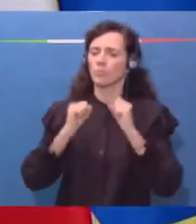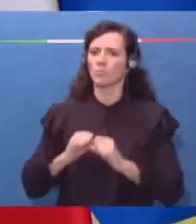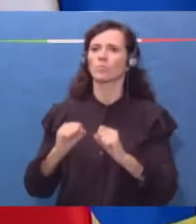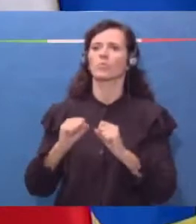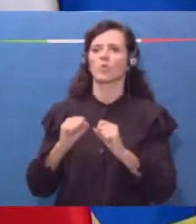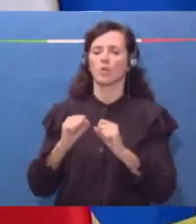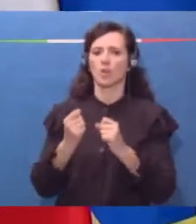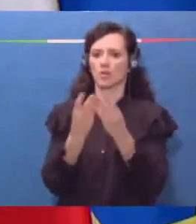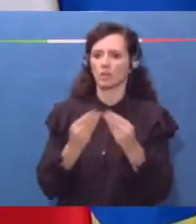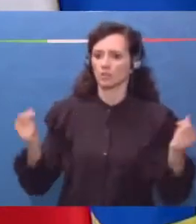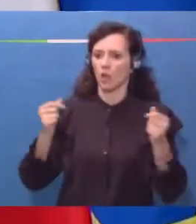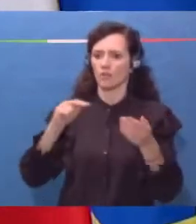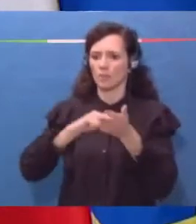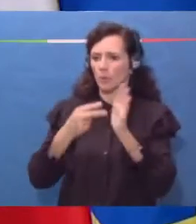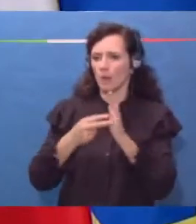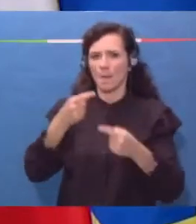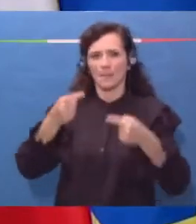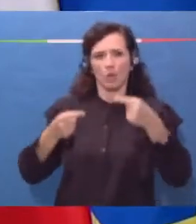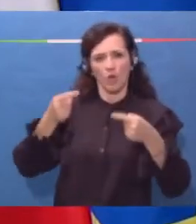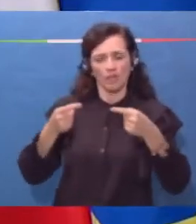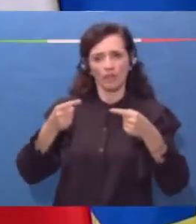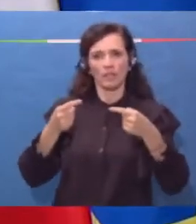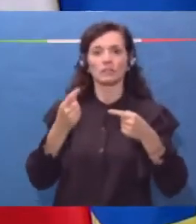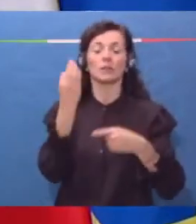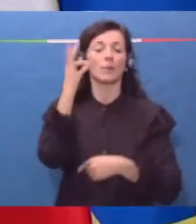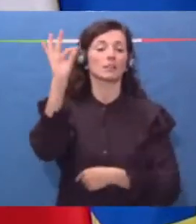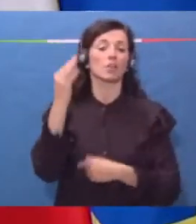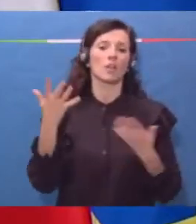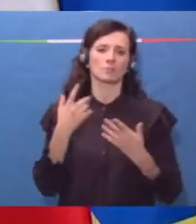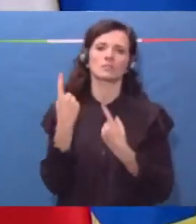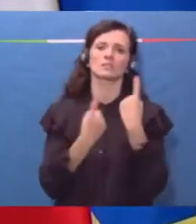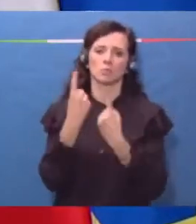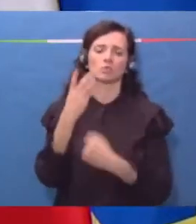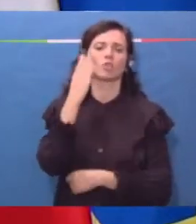risolvere i principali conflitti, in particolare la situazione libica.